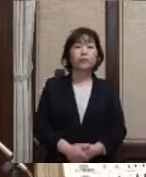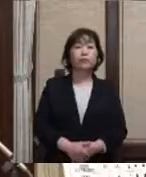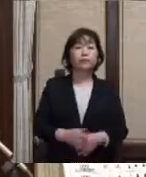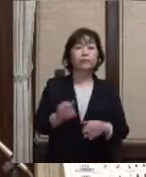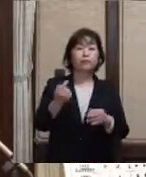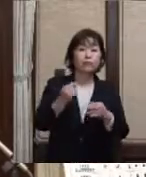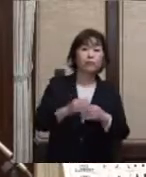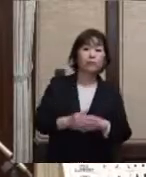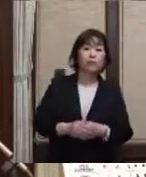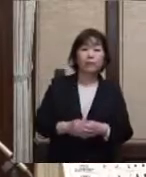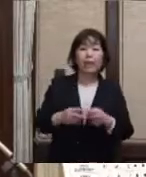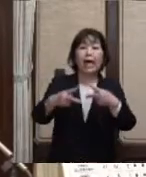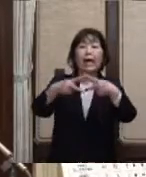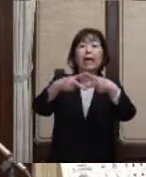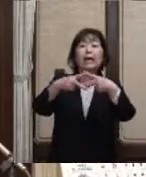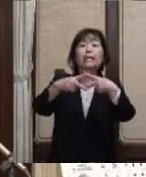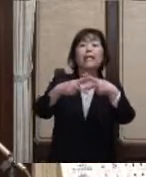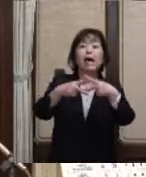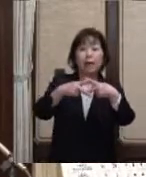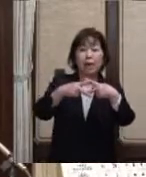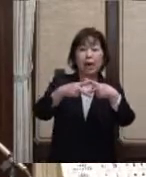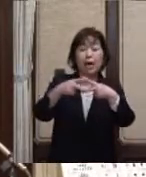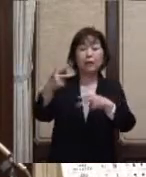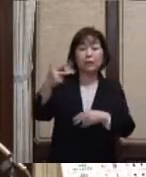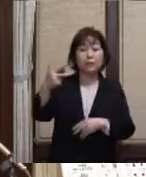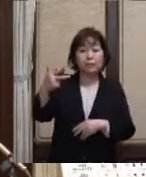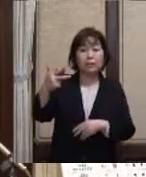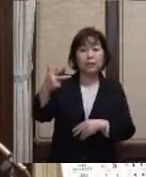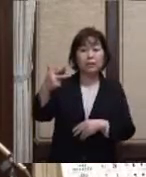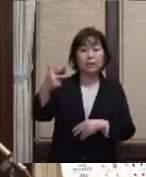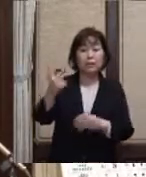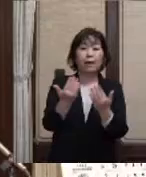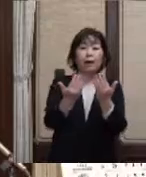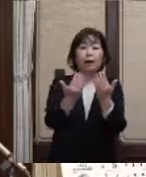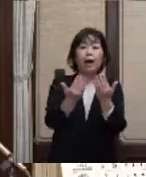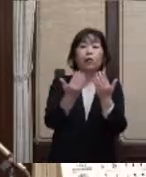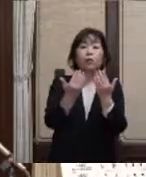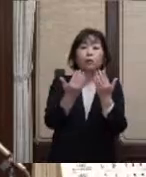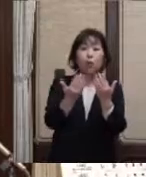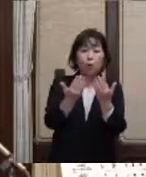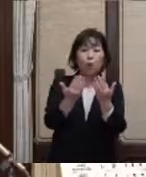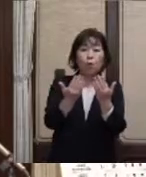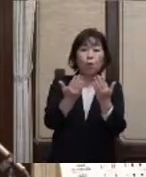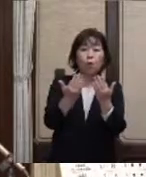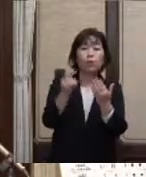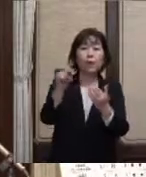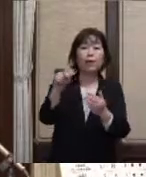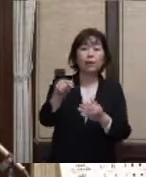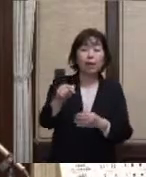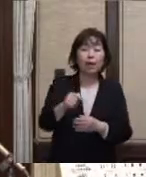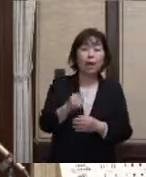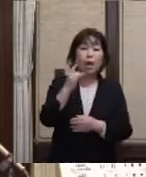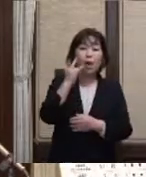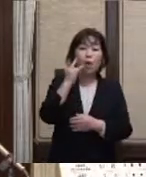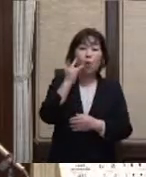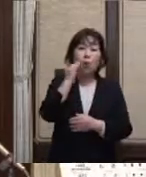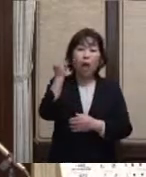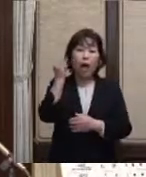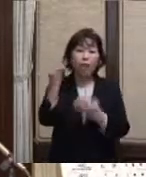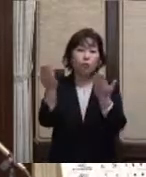昨日なんですが、新居浜市で、学校でですね、親御さんの職